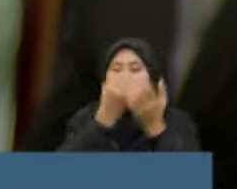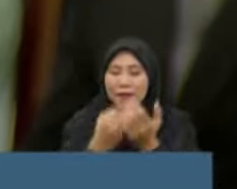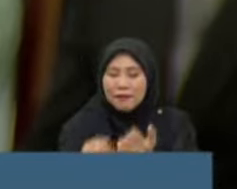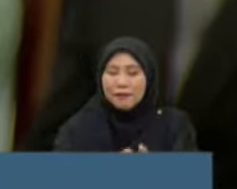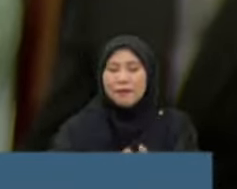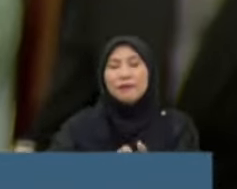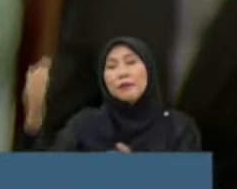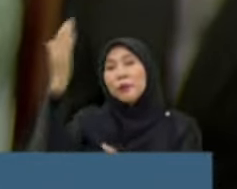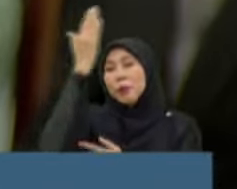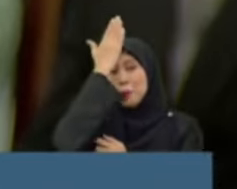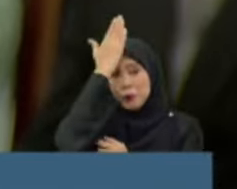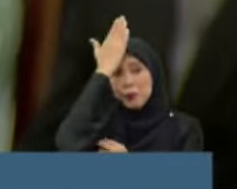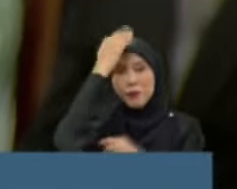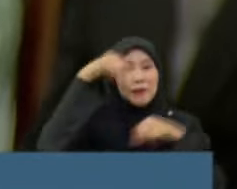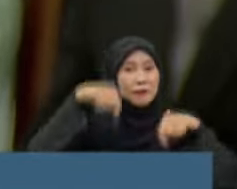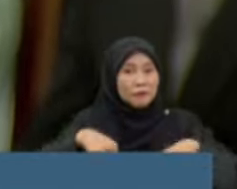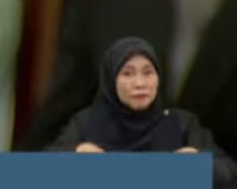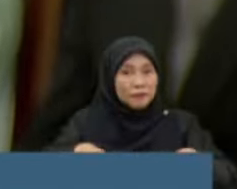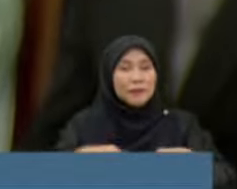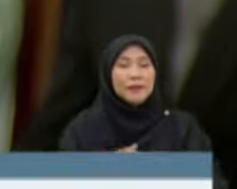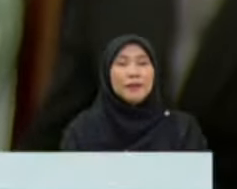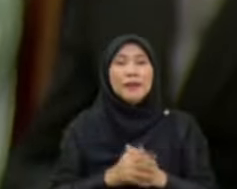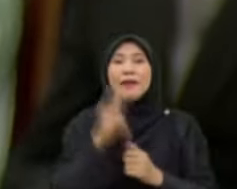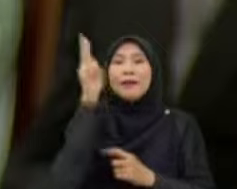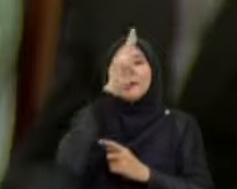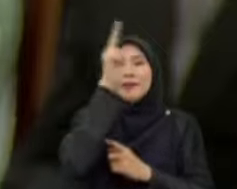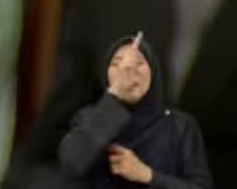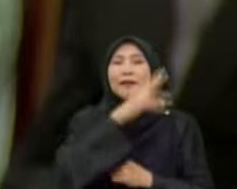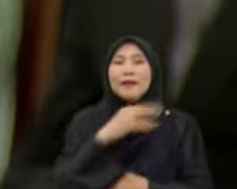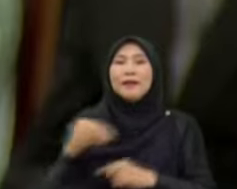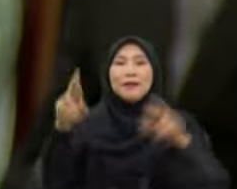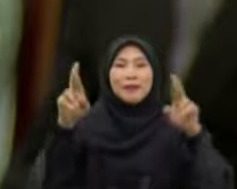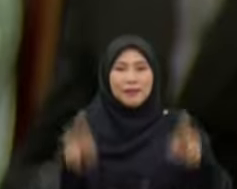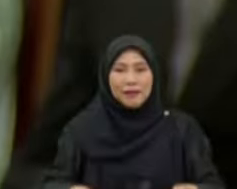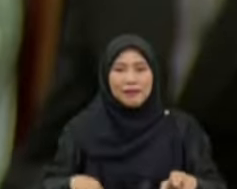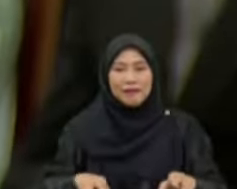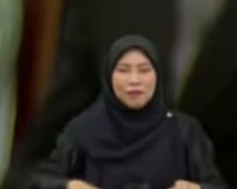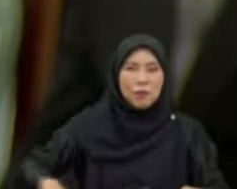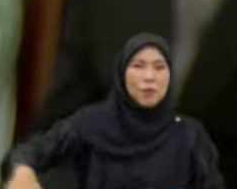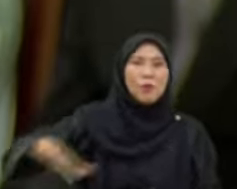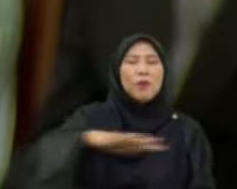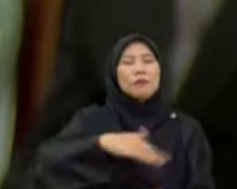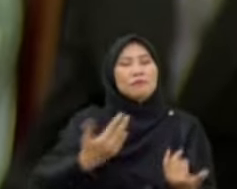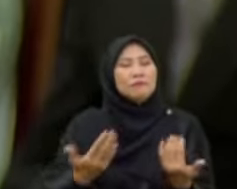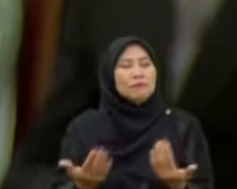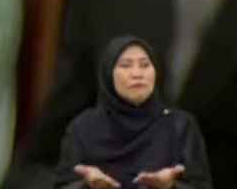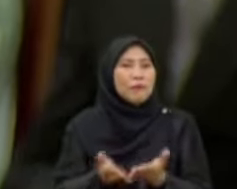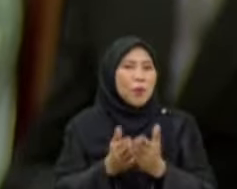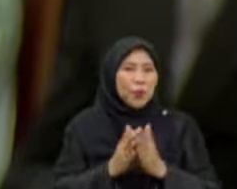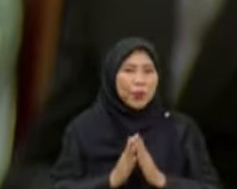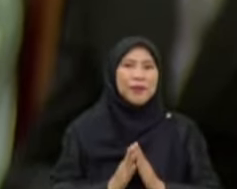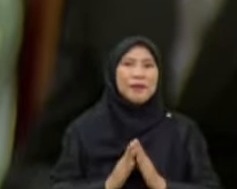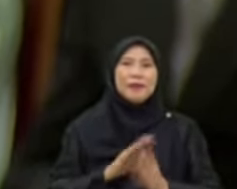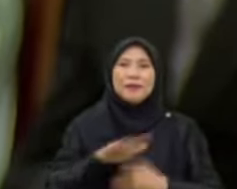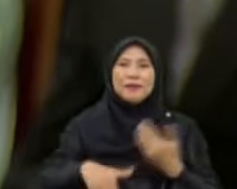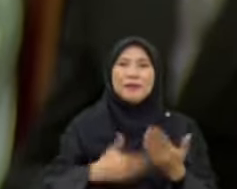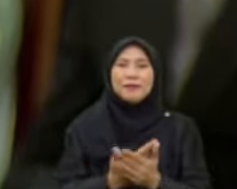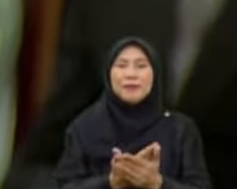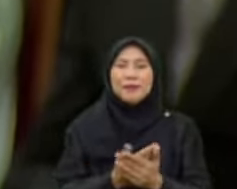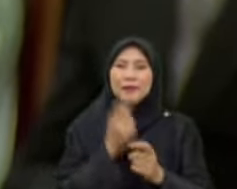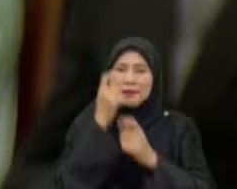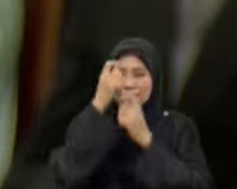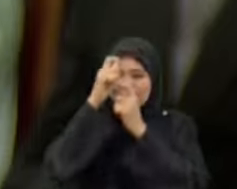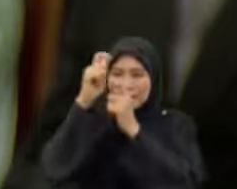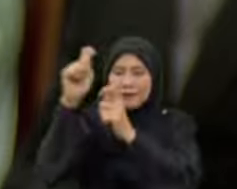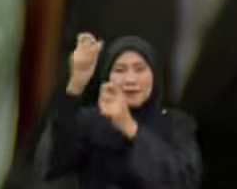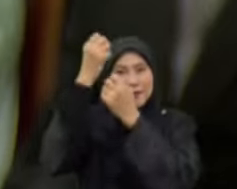pada hari ini. Kerajaan dan rakyat sekalian juga memohon untuk menyembah ikrar taat setia yang